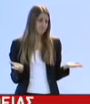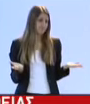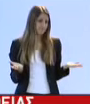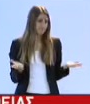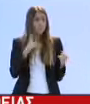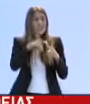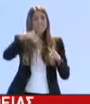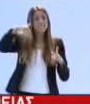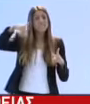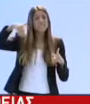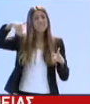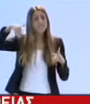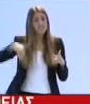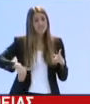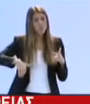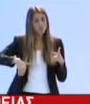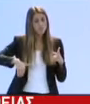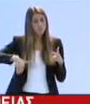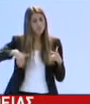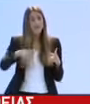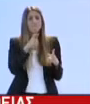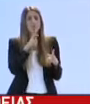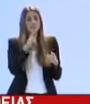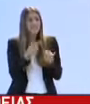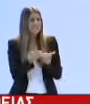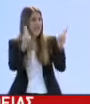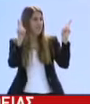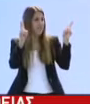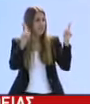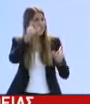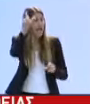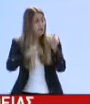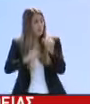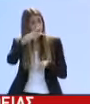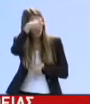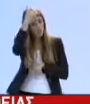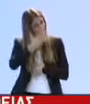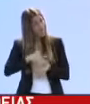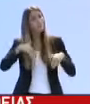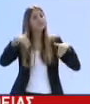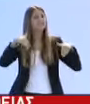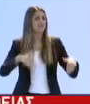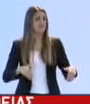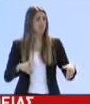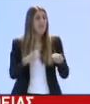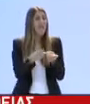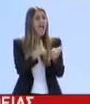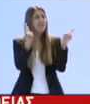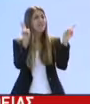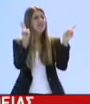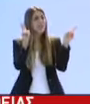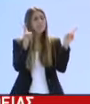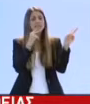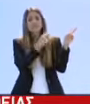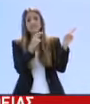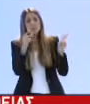Ο σεβασμός στις πολιτικές ελευθερίες, στα ατομικά, στα κοινωνικά δικαιώματα. Και ελευθερία